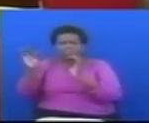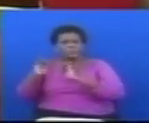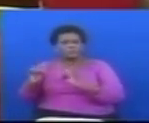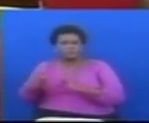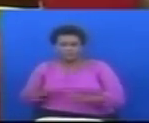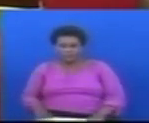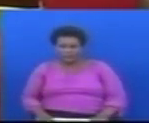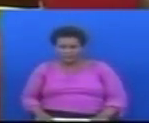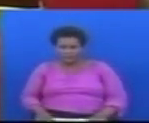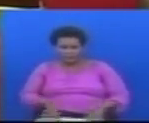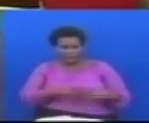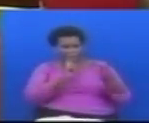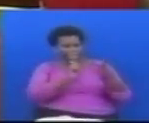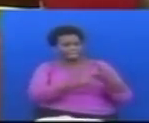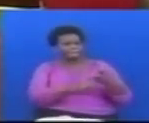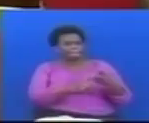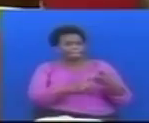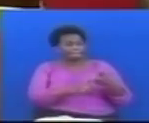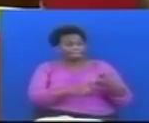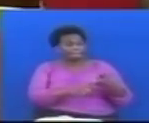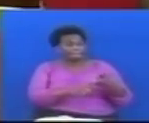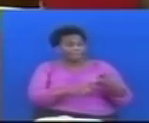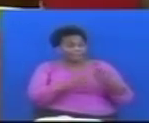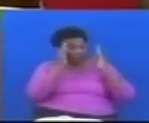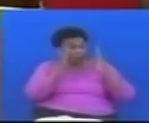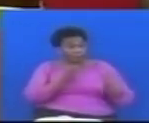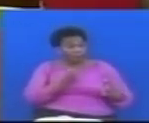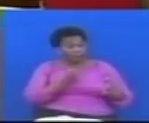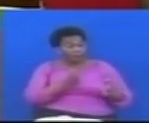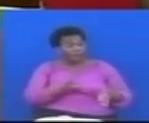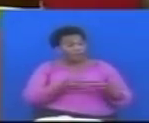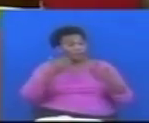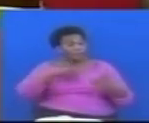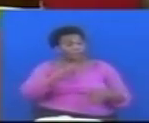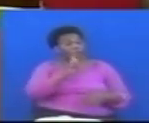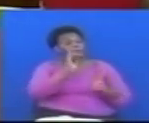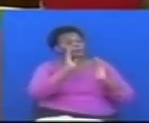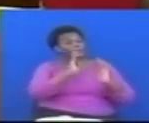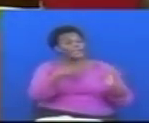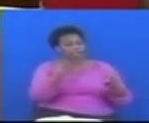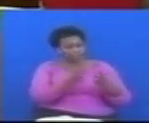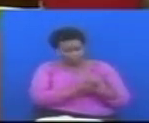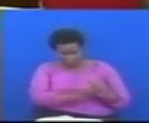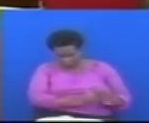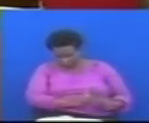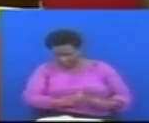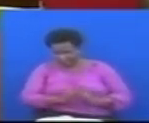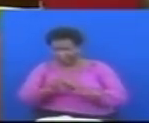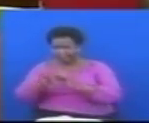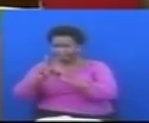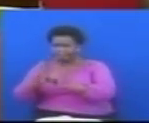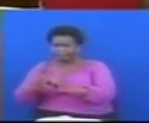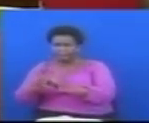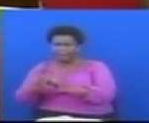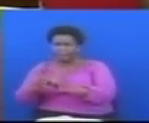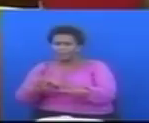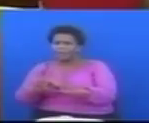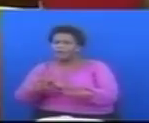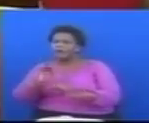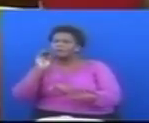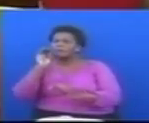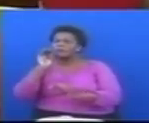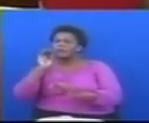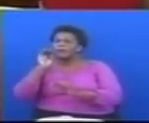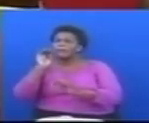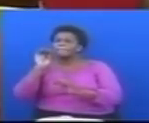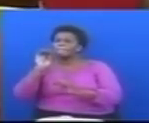atakuwa tayari sasa kwenda kuzungumza na wananchi wa maeneo hayo ili kuambia juu ya ujengaji barabara hizo kujengwa kwa